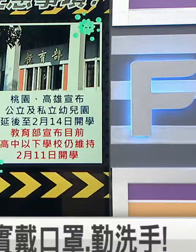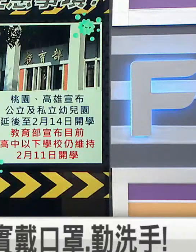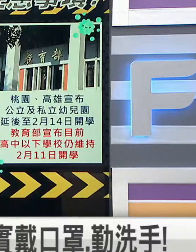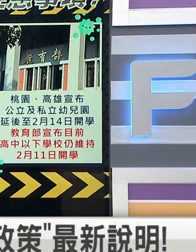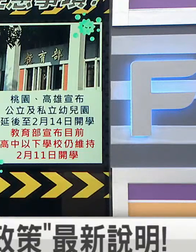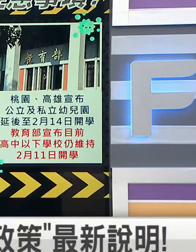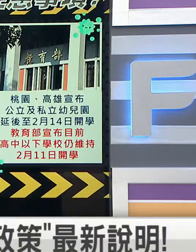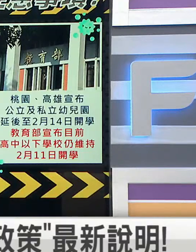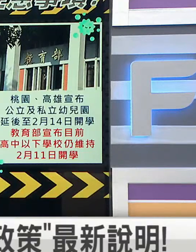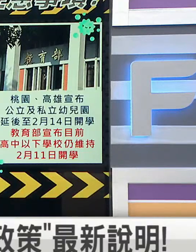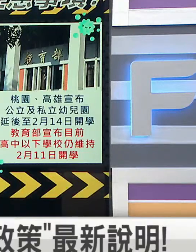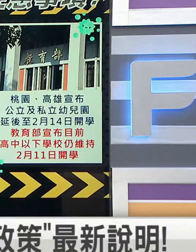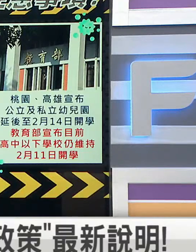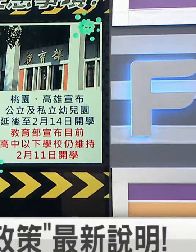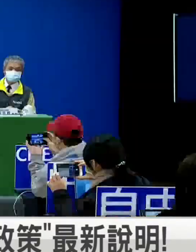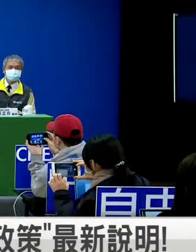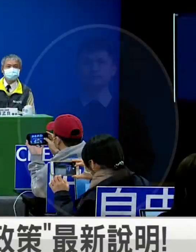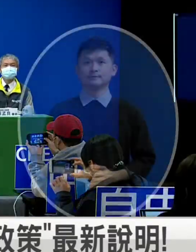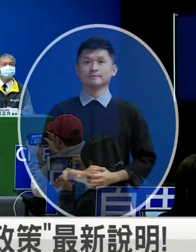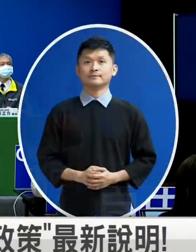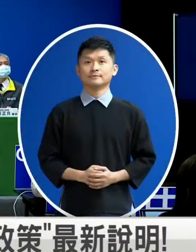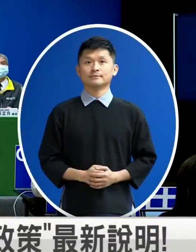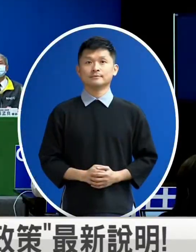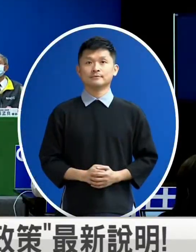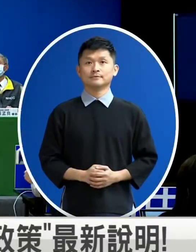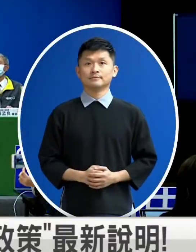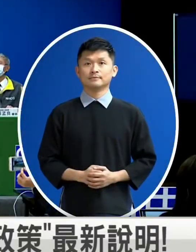看指挥中心最新的记者会。